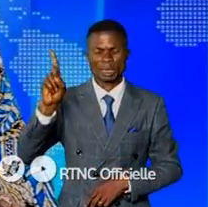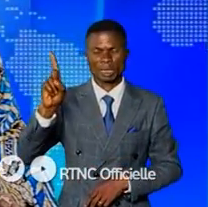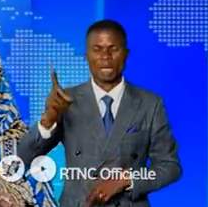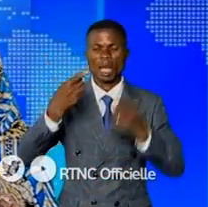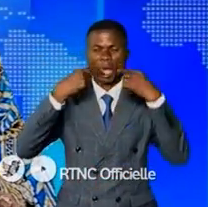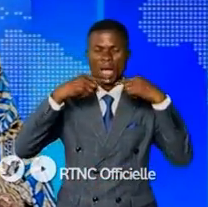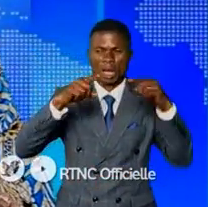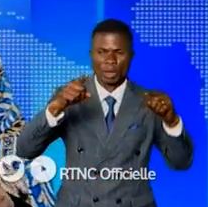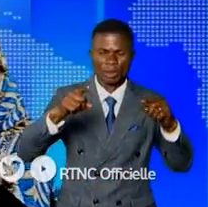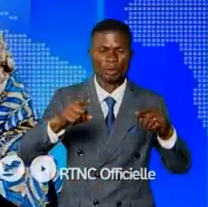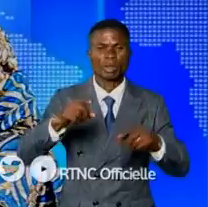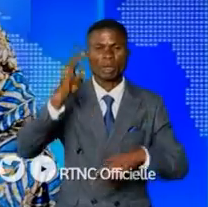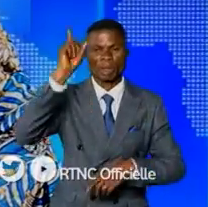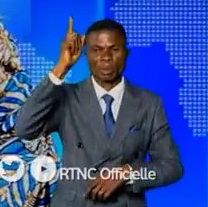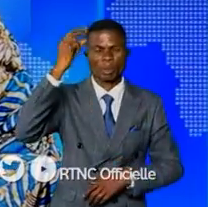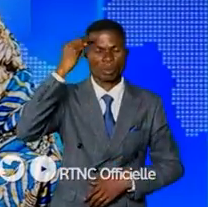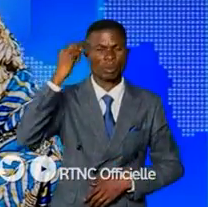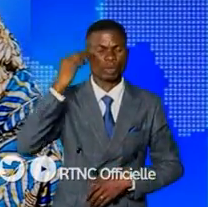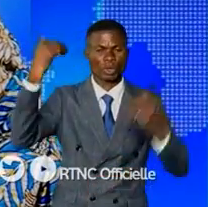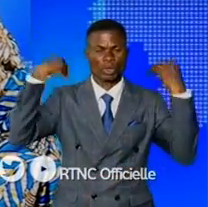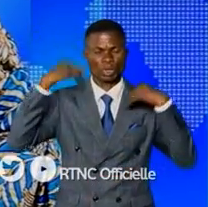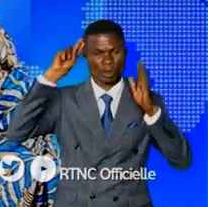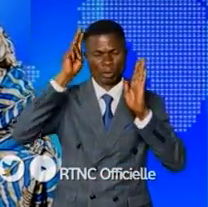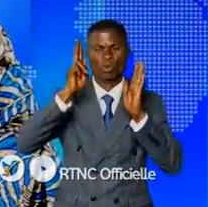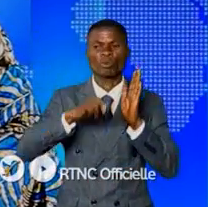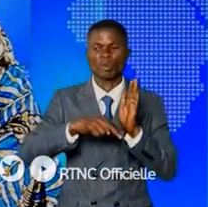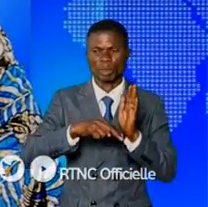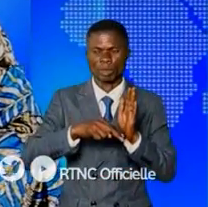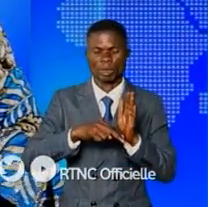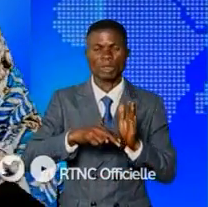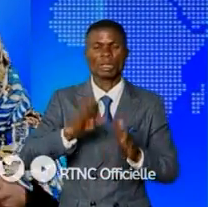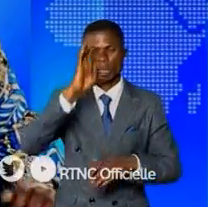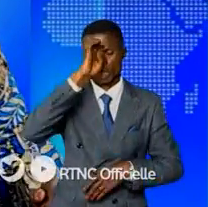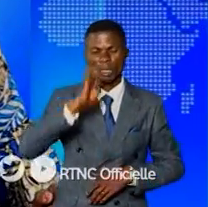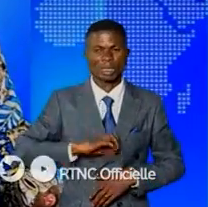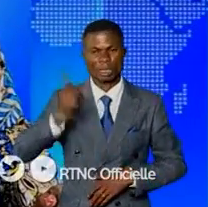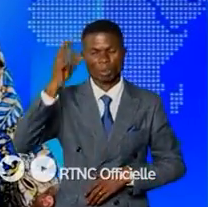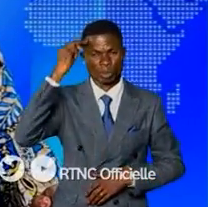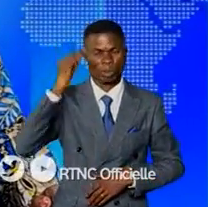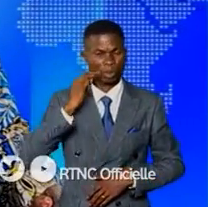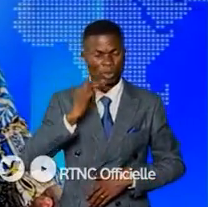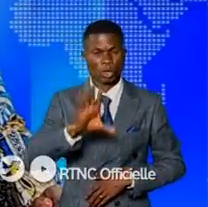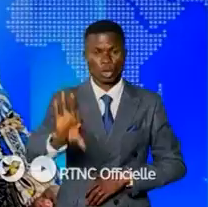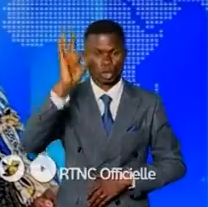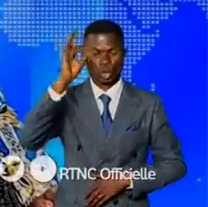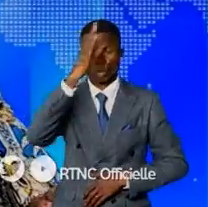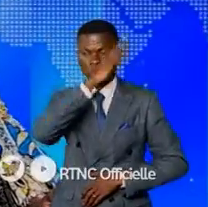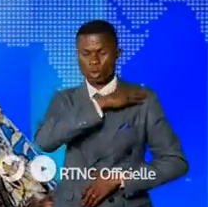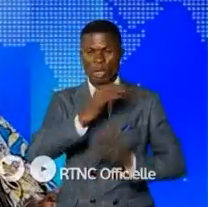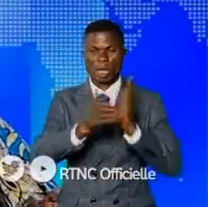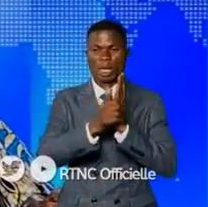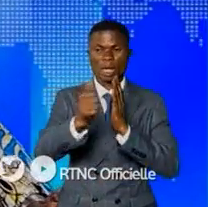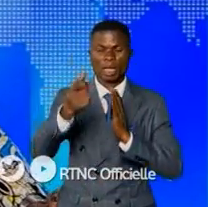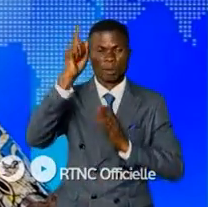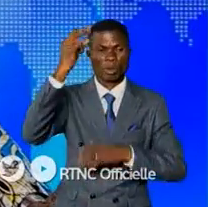son Excellence, Monsieur le Premier ministre chef du gouvernement. Excellence, Monsieur le Premier ministre, à l'occasion de votre nomination en qualité